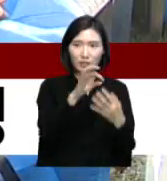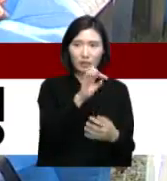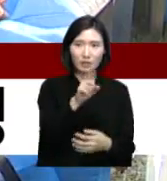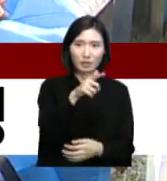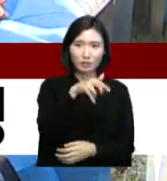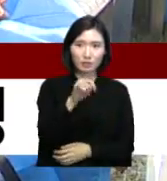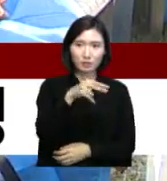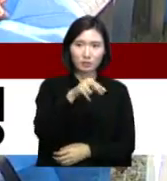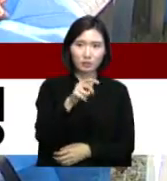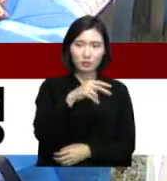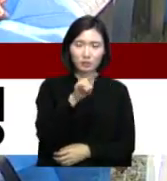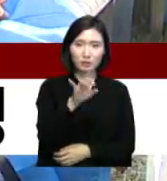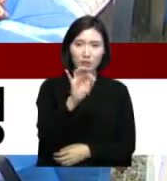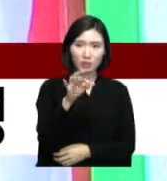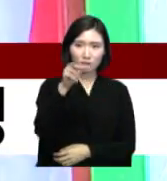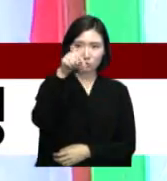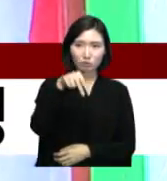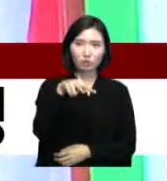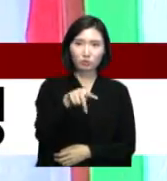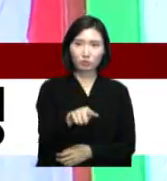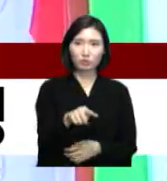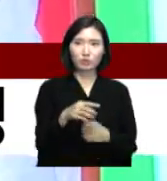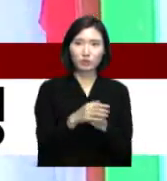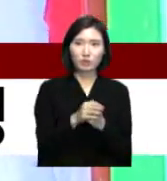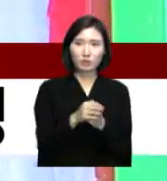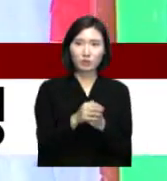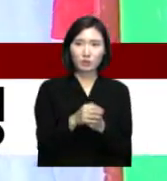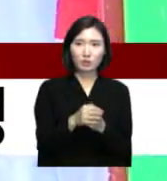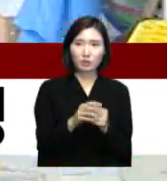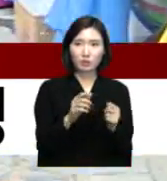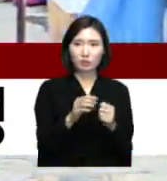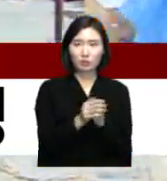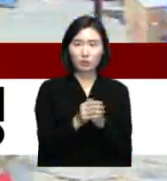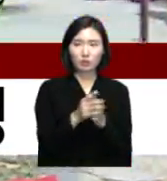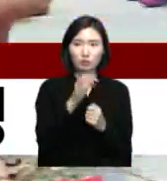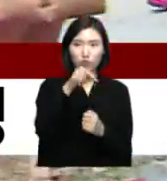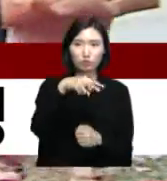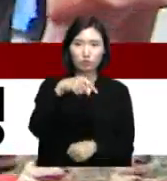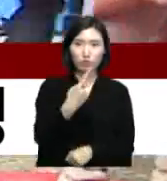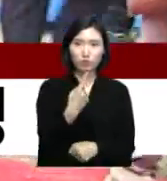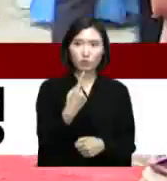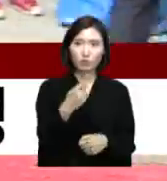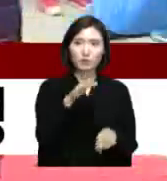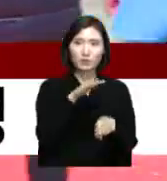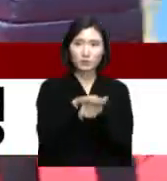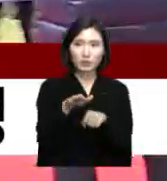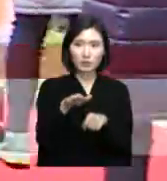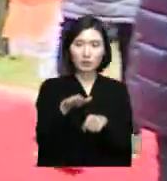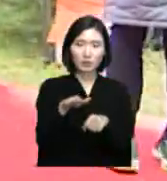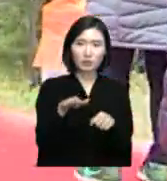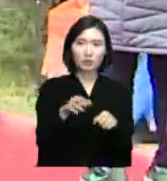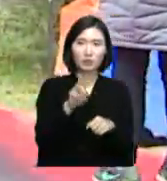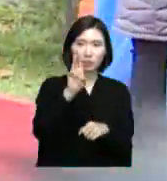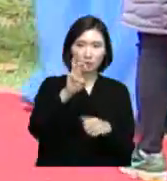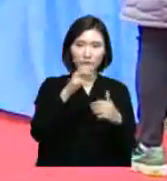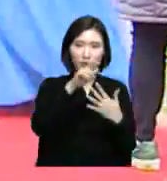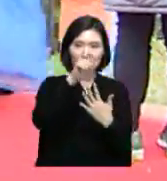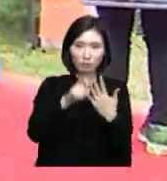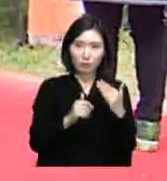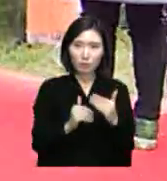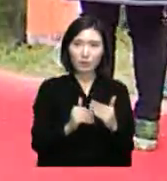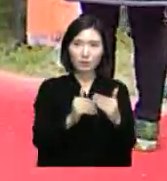굿은 다른 굿과 달리 유교식 재례와 합쳐져 모두 13가지 과정을 거치는 것이